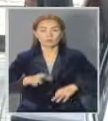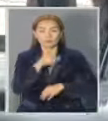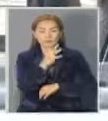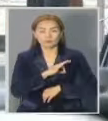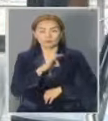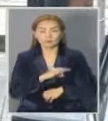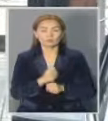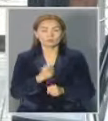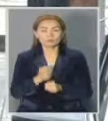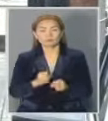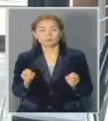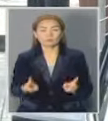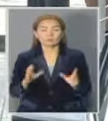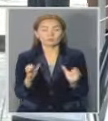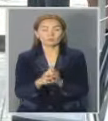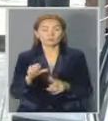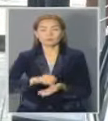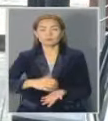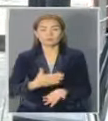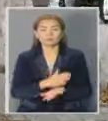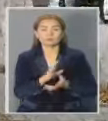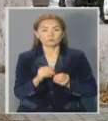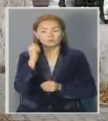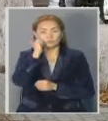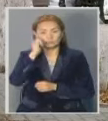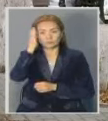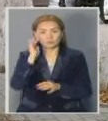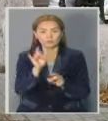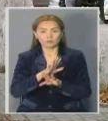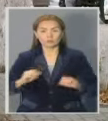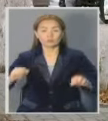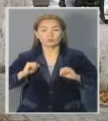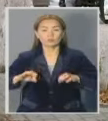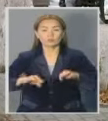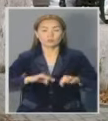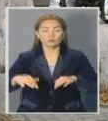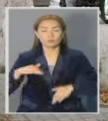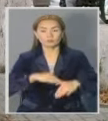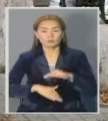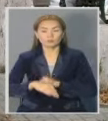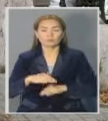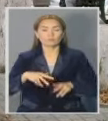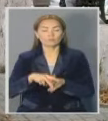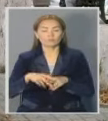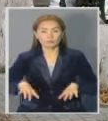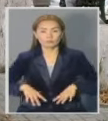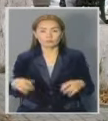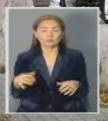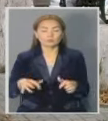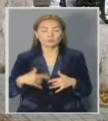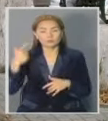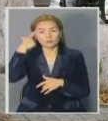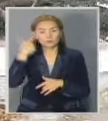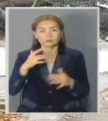тиімді өткізу мақсатында арнайы үйірмелерге қатысады. Мұнда қариялар ән айту, спорт, шахмат, бассейн, атпен серуендеу, компьютерлік